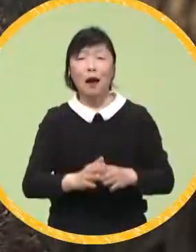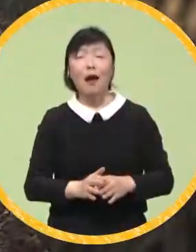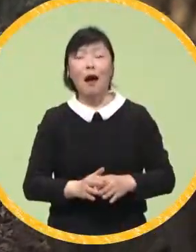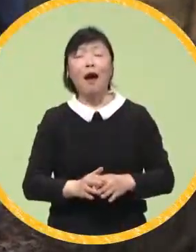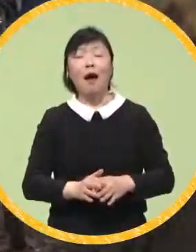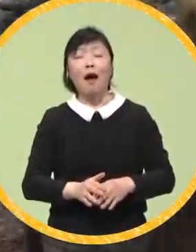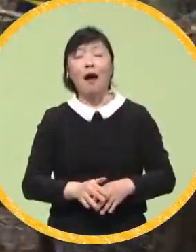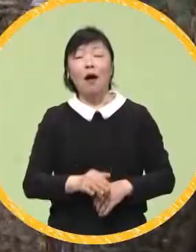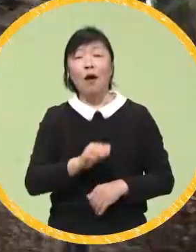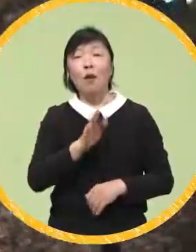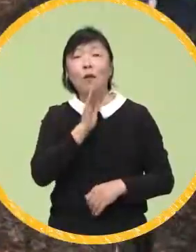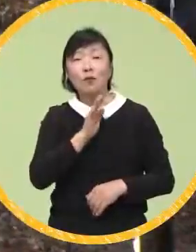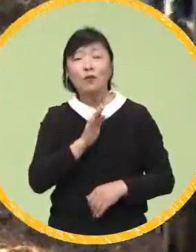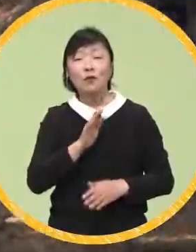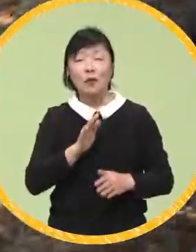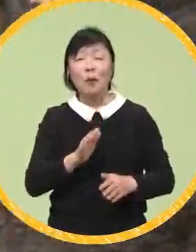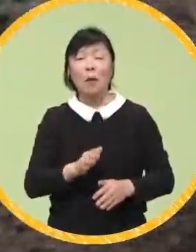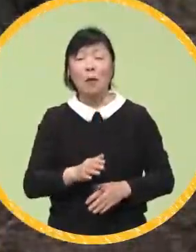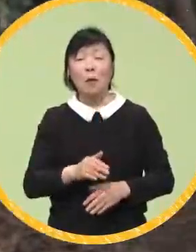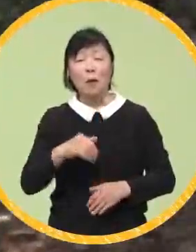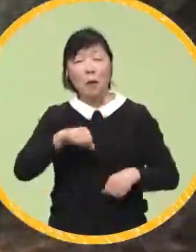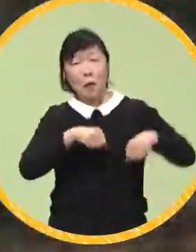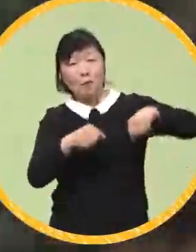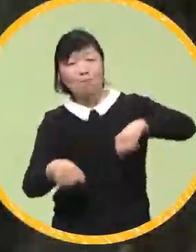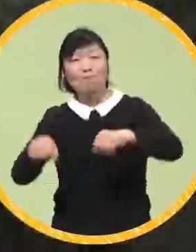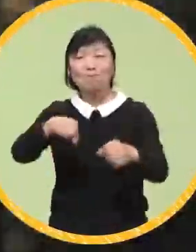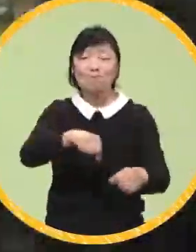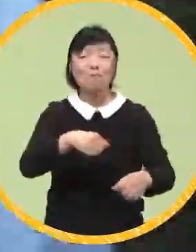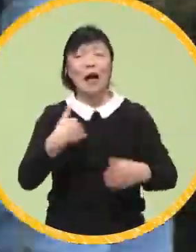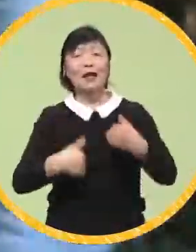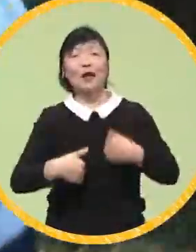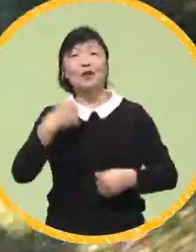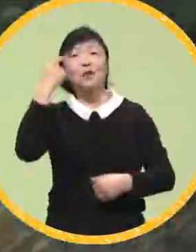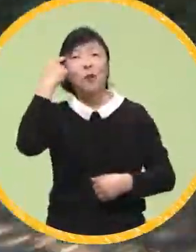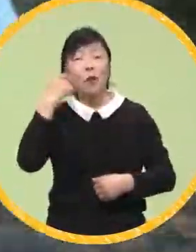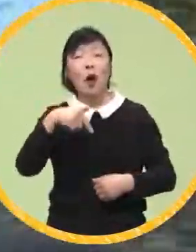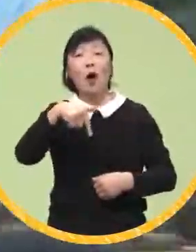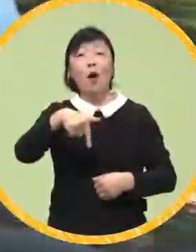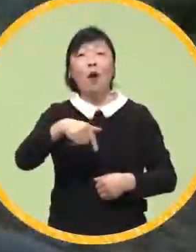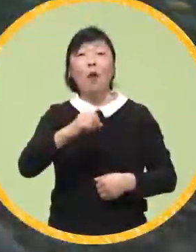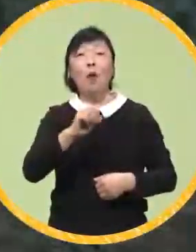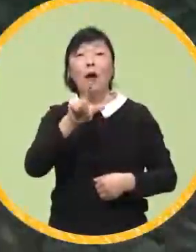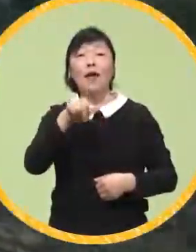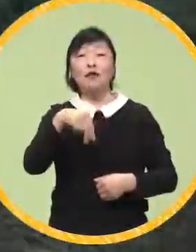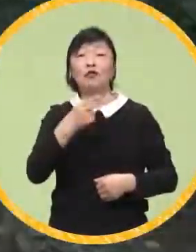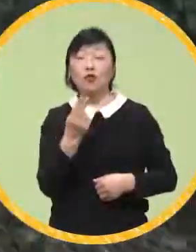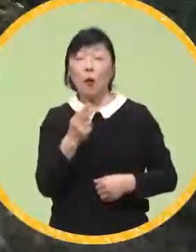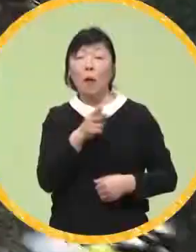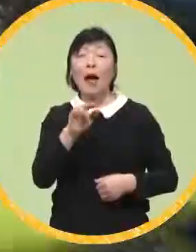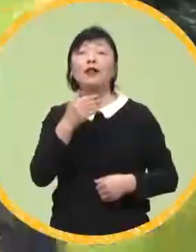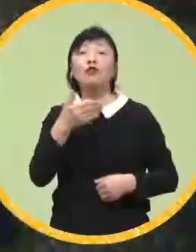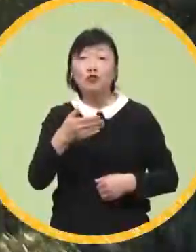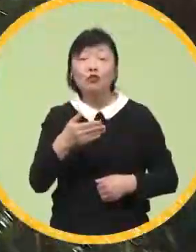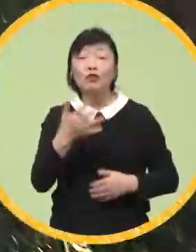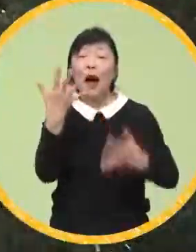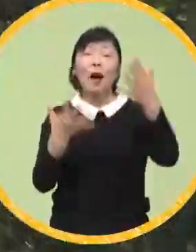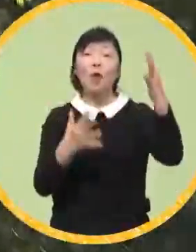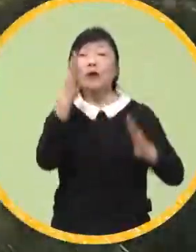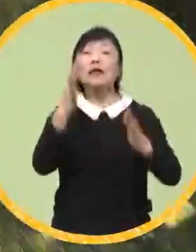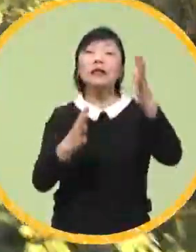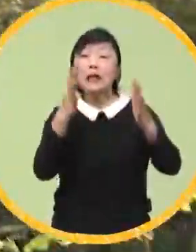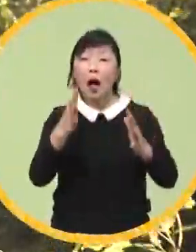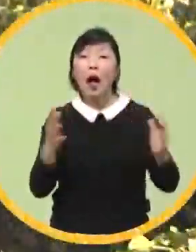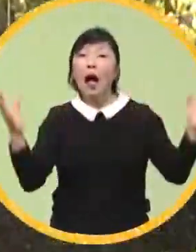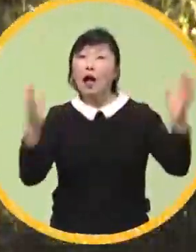なればなるほど絶対スピード出しておりれるは楽しいですよねーフォレストバイクなんですが森林アクティビティ広めようとする理由のひとつに